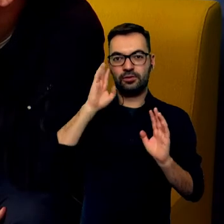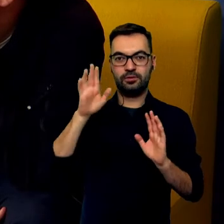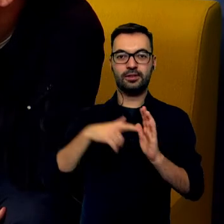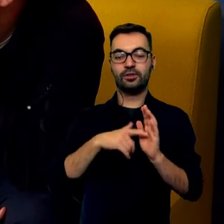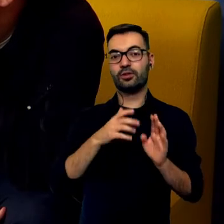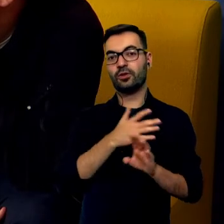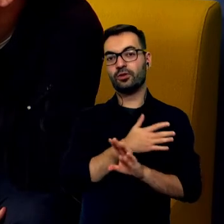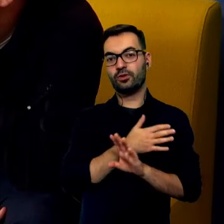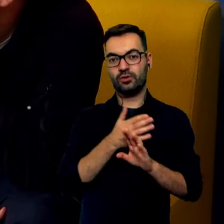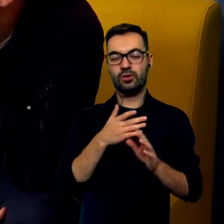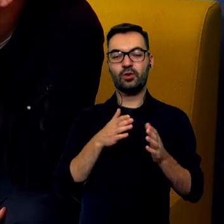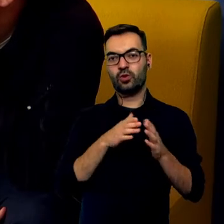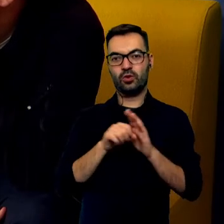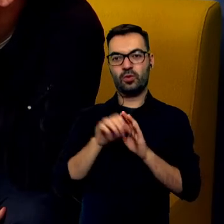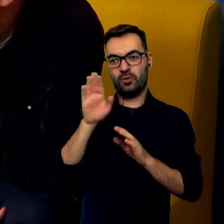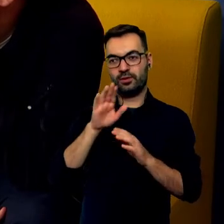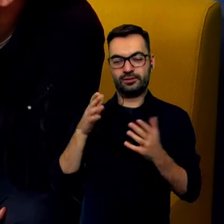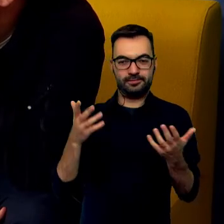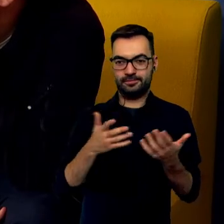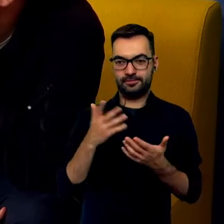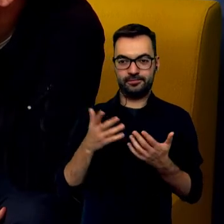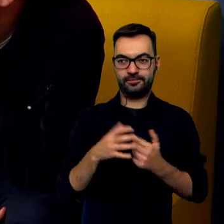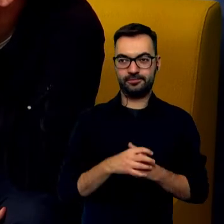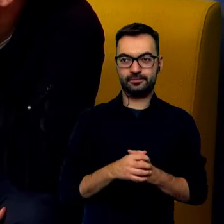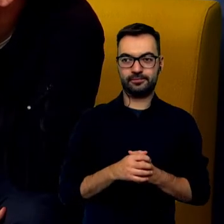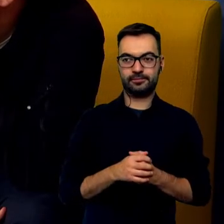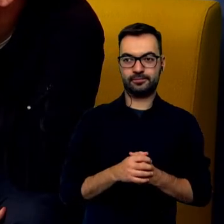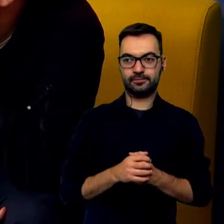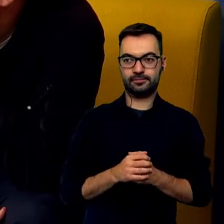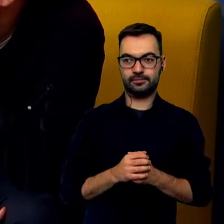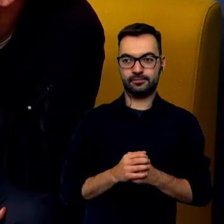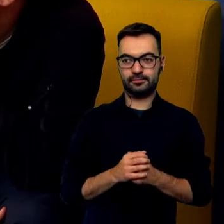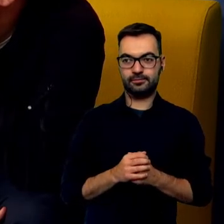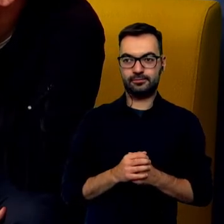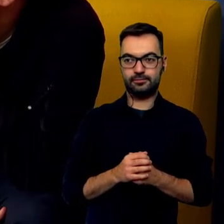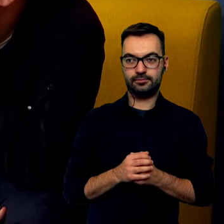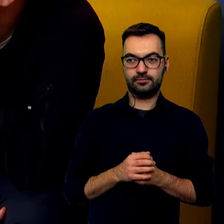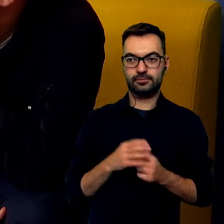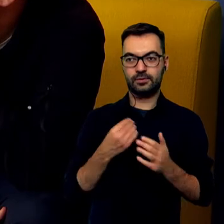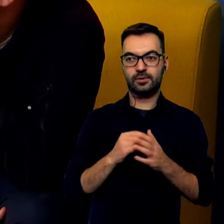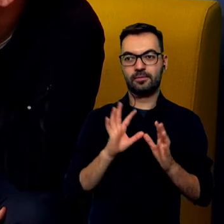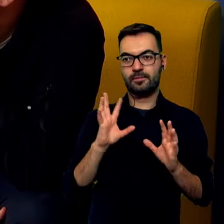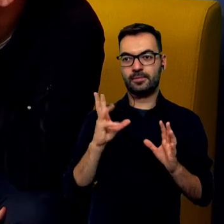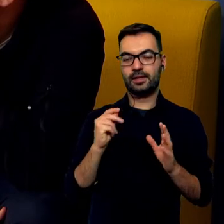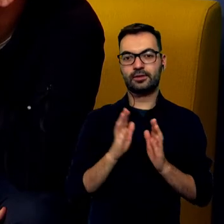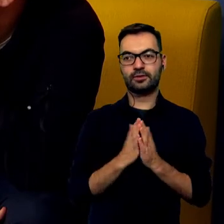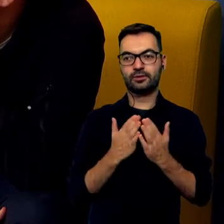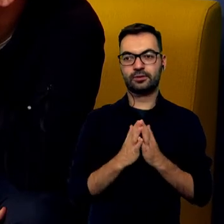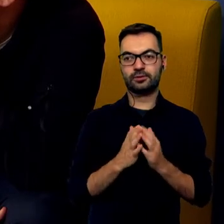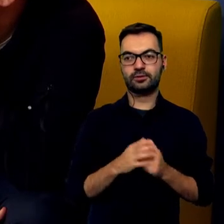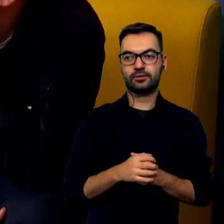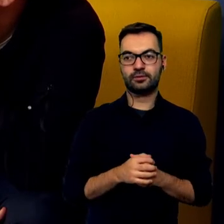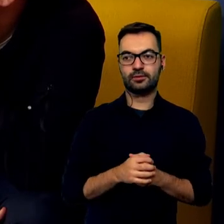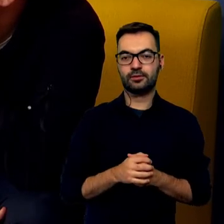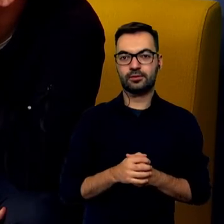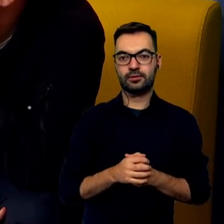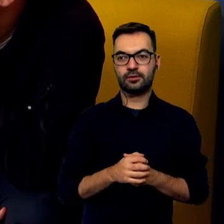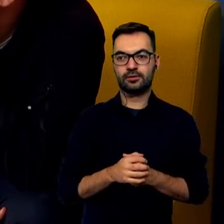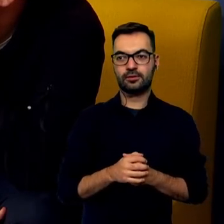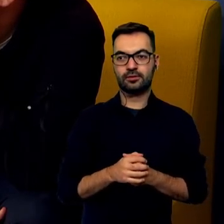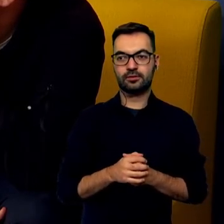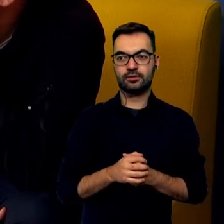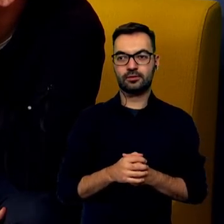że ta droga do Boga i tak summa summarum, i zakupiłem taką przepiękną książkę, no Gasia